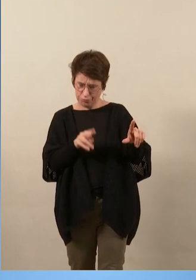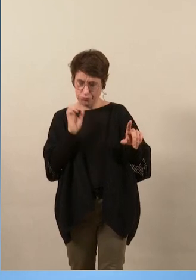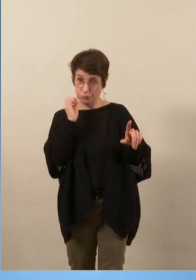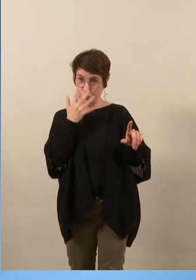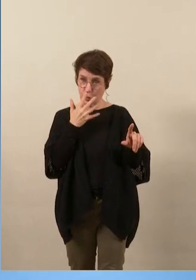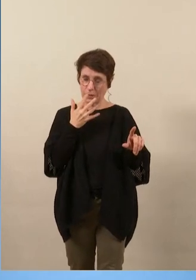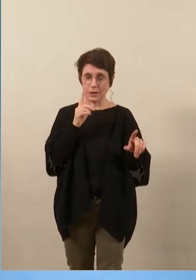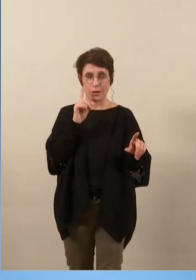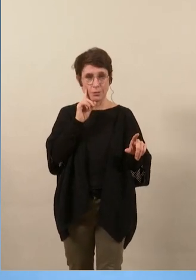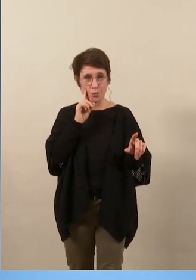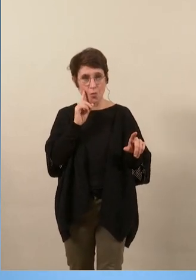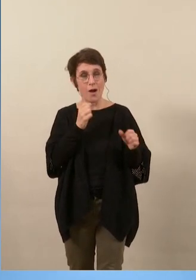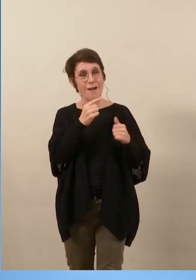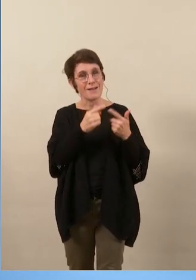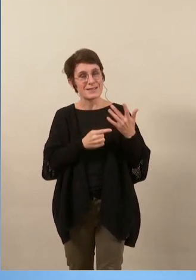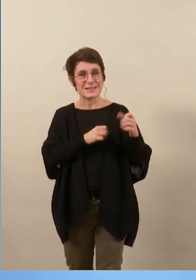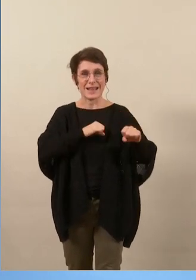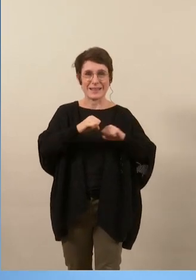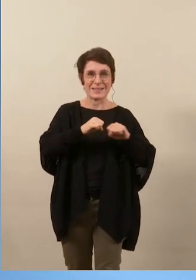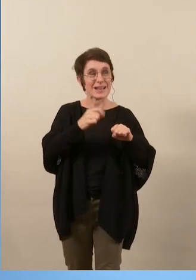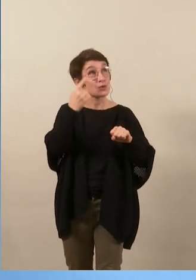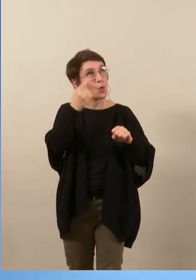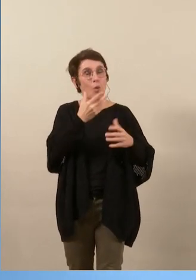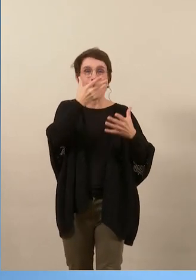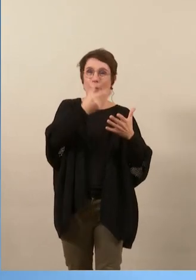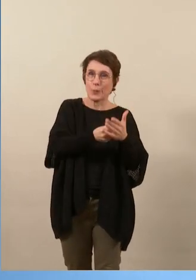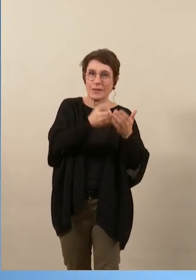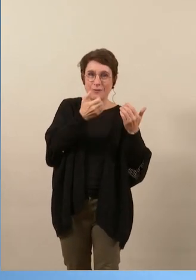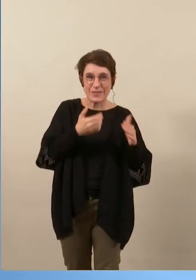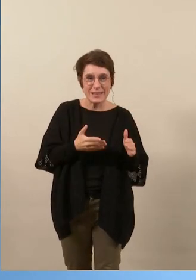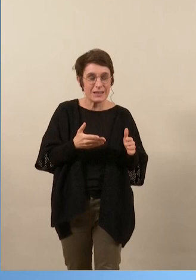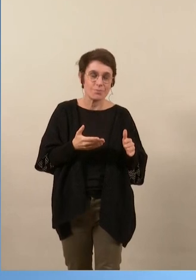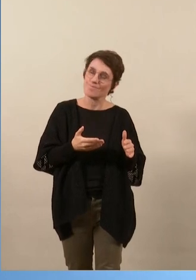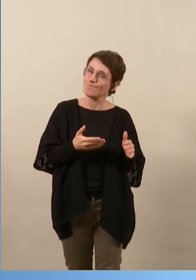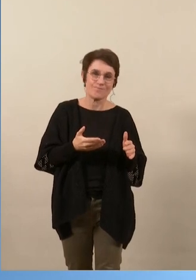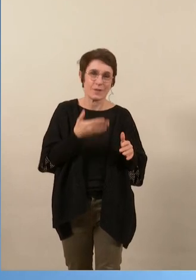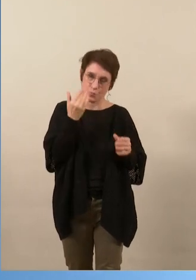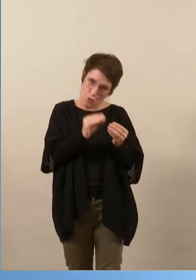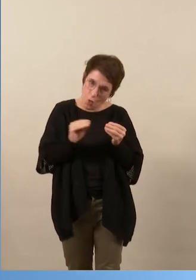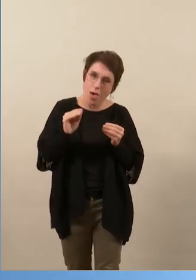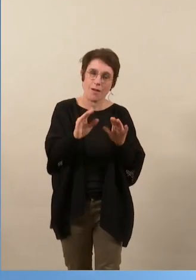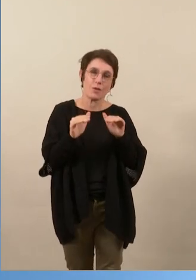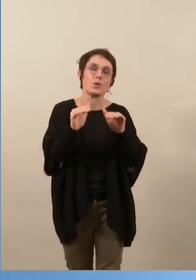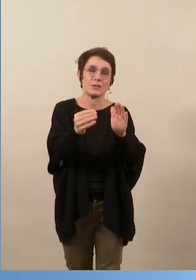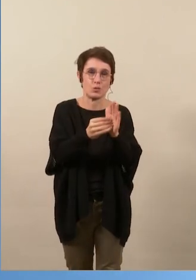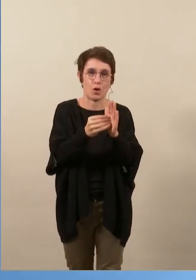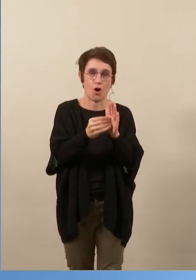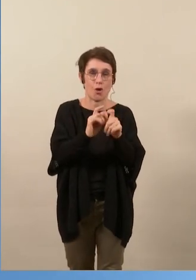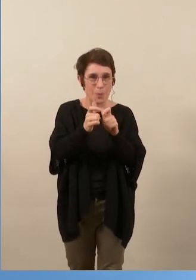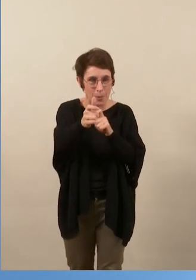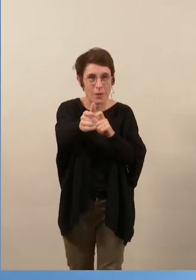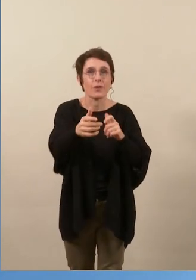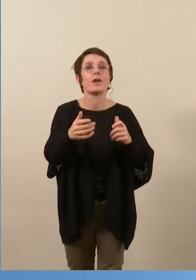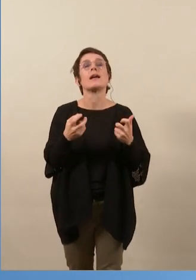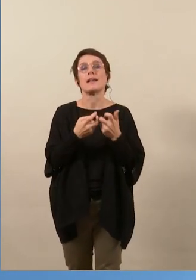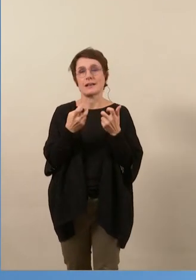certaines actions pourtant considérées comme terminées mériteraient d'être réactivé étendu ou débouché sur d'autres actions je m'explique